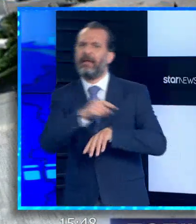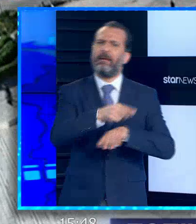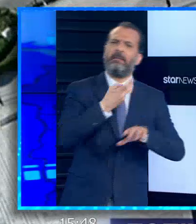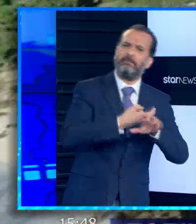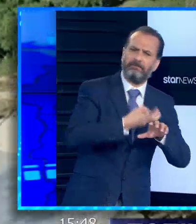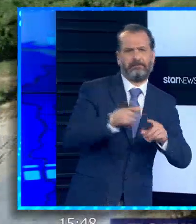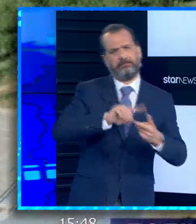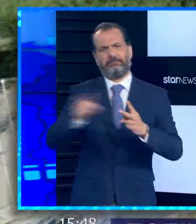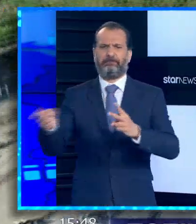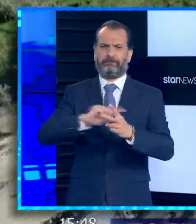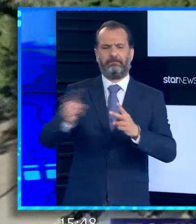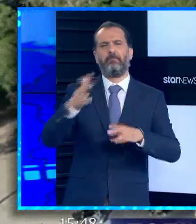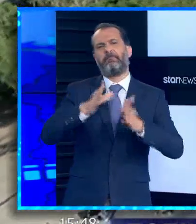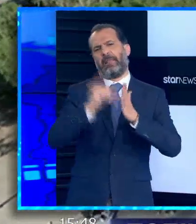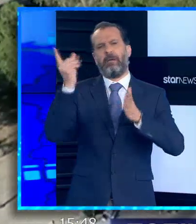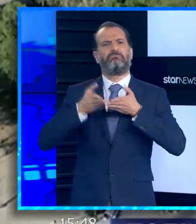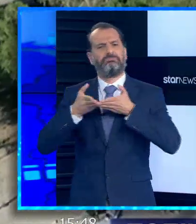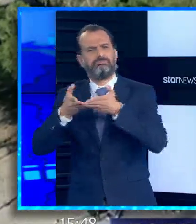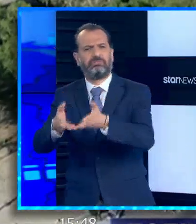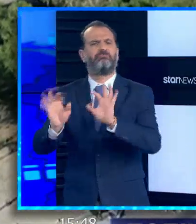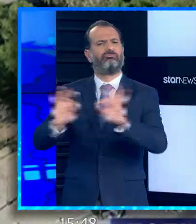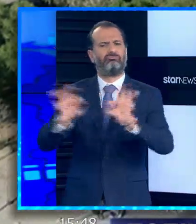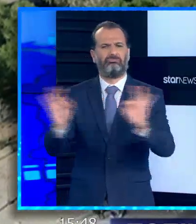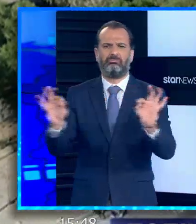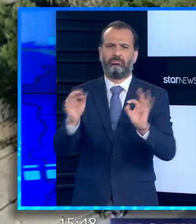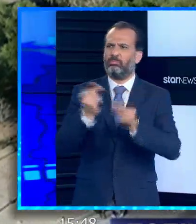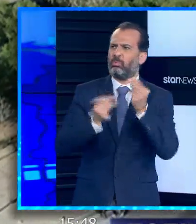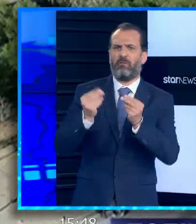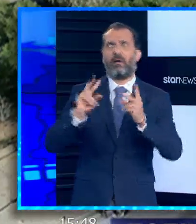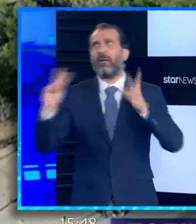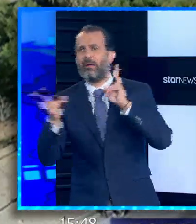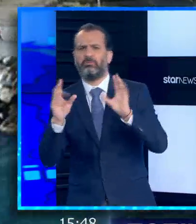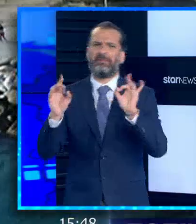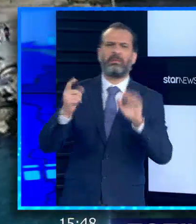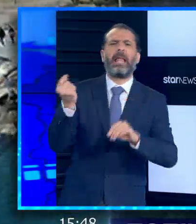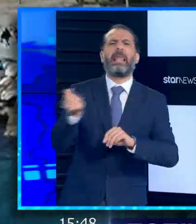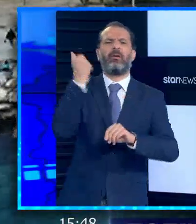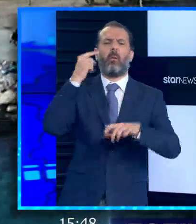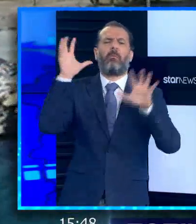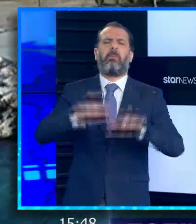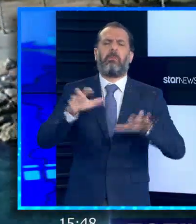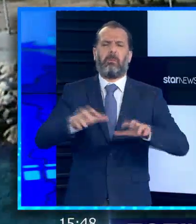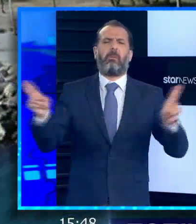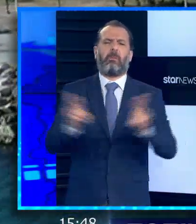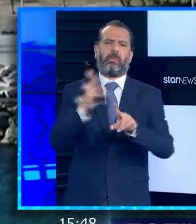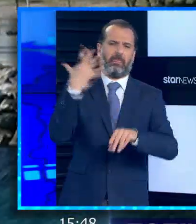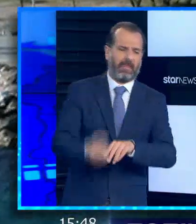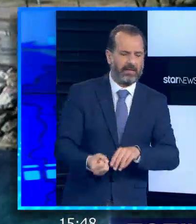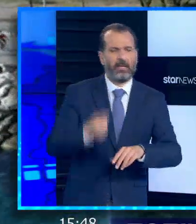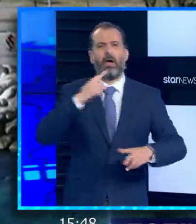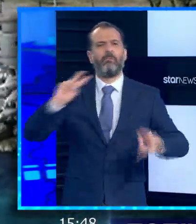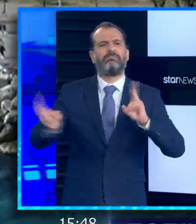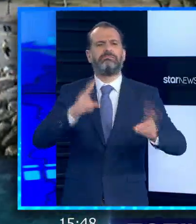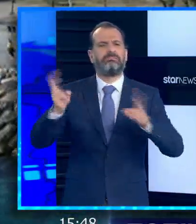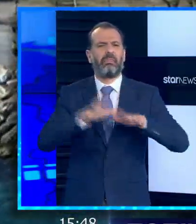πρόκειται να ταξιδέψουν για τις ημέρες των εκλογών δεν θα συναντήσουν προβλήματα. Κάποιες τοπικές μπόρες, όπως είπαμε, ενώ οι άνεμοι στα πελάγια